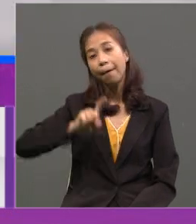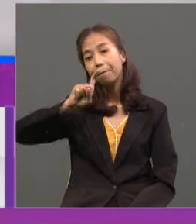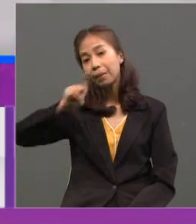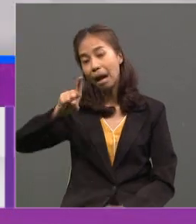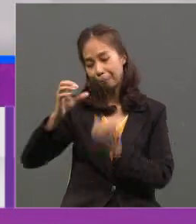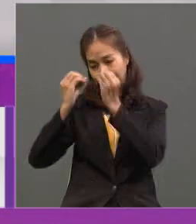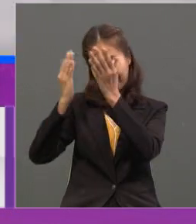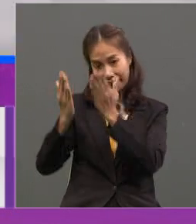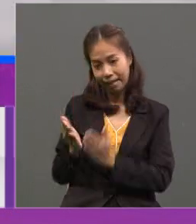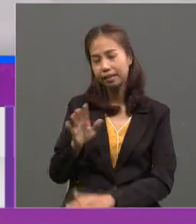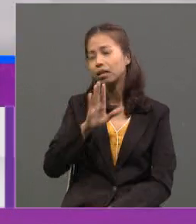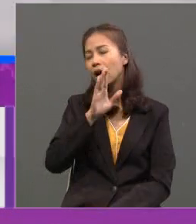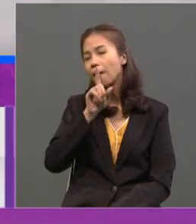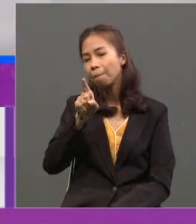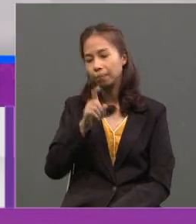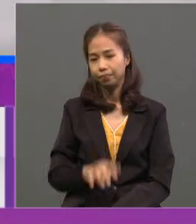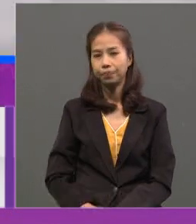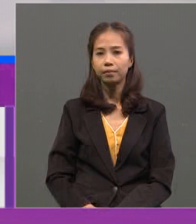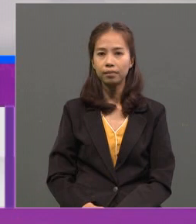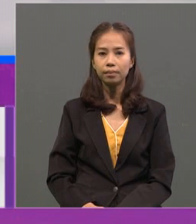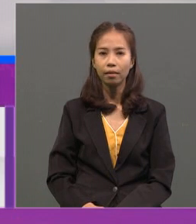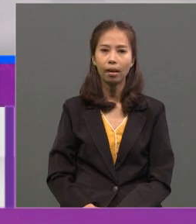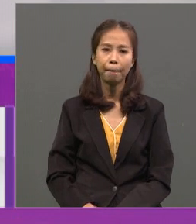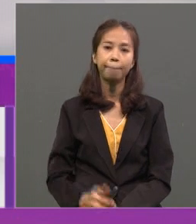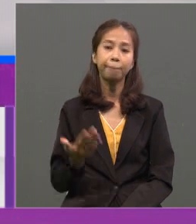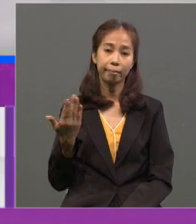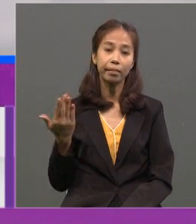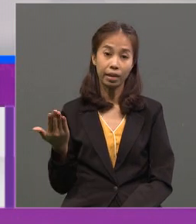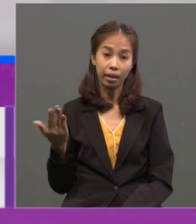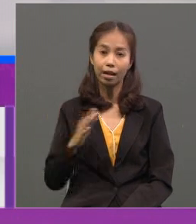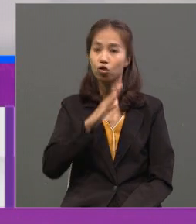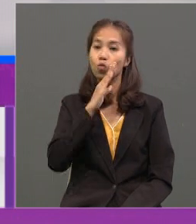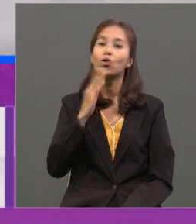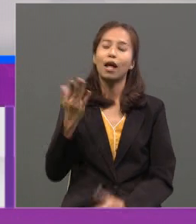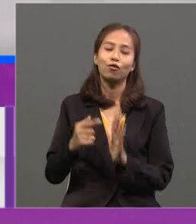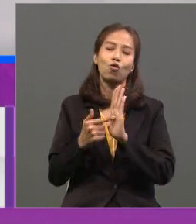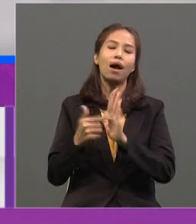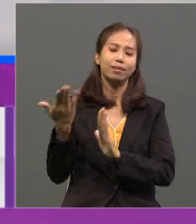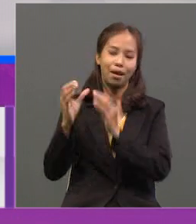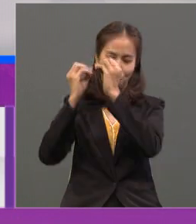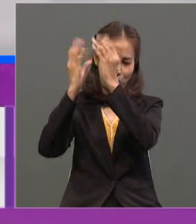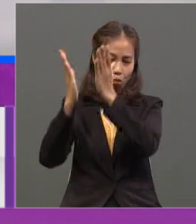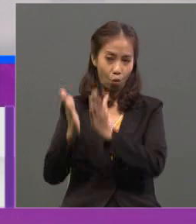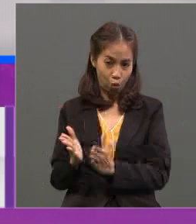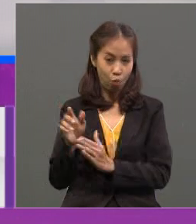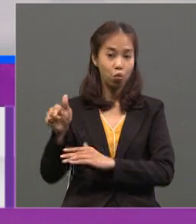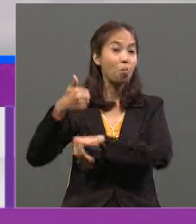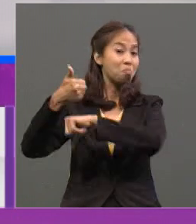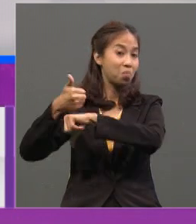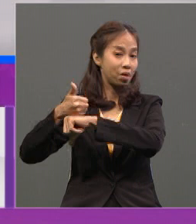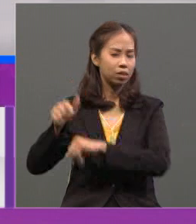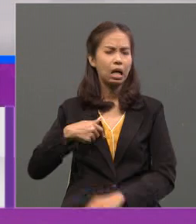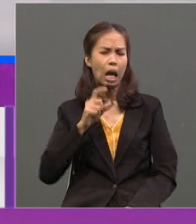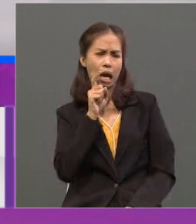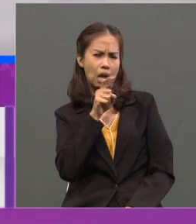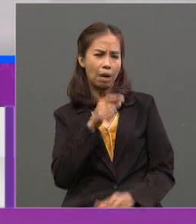อนนี้สมมุินะคะ สมมุติถ้าให้อาจาระยุทพลเป็ครูใหญ่เอาแนี้กแล้วกันอาจาระมองว่าอาจาระจะ